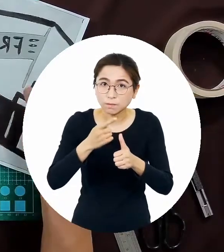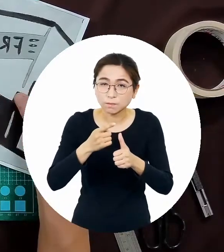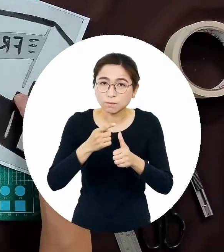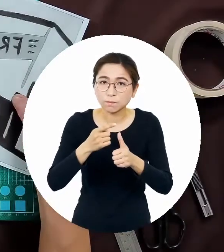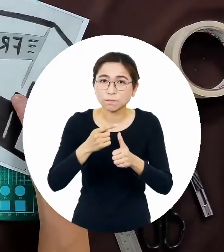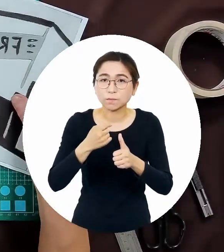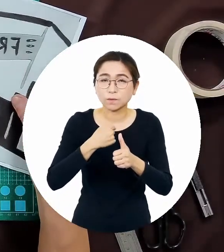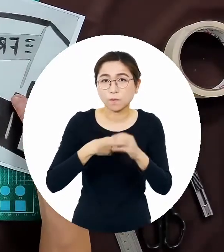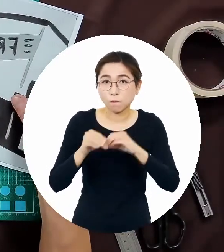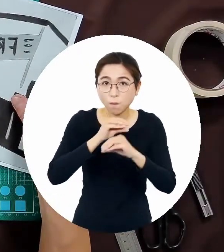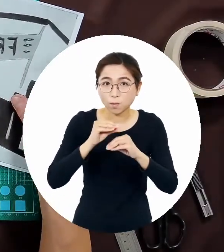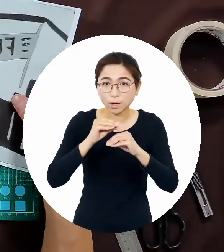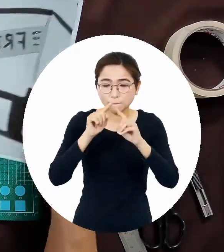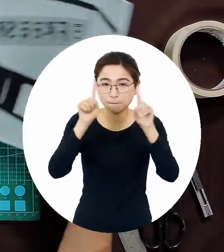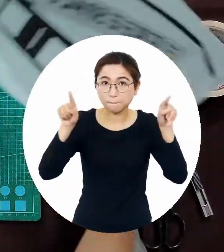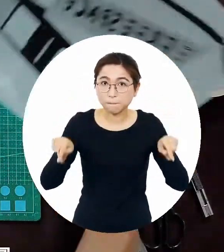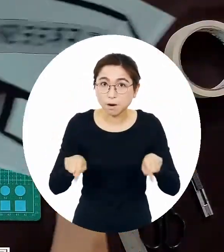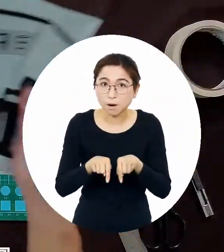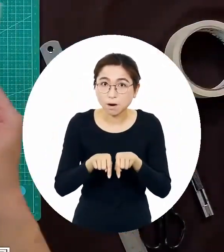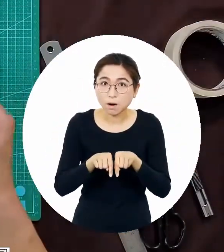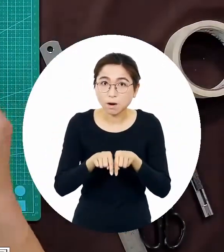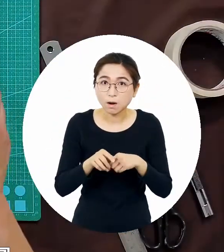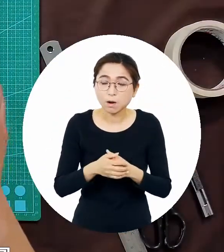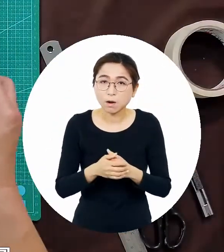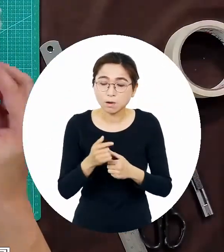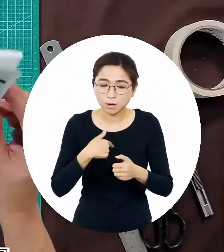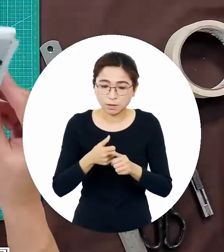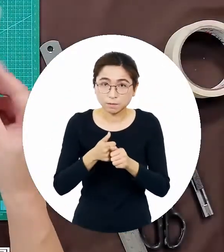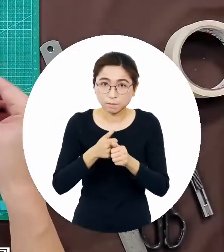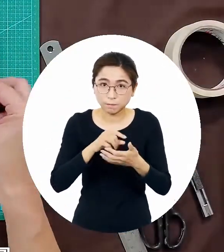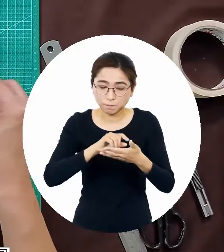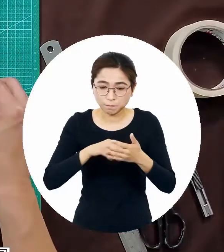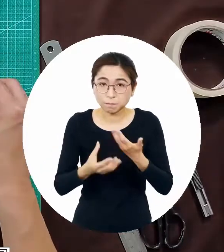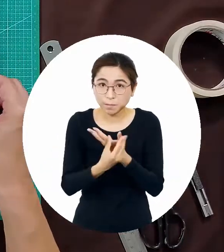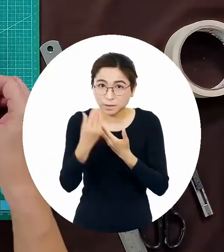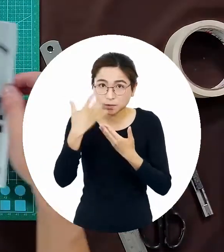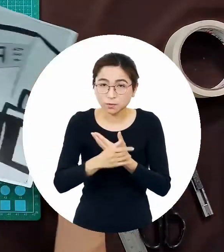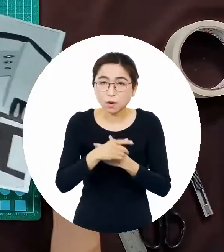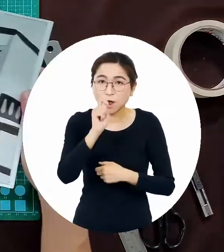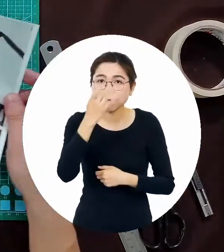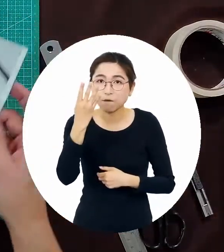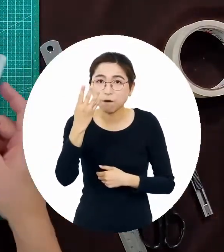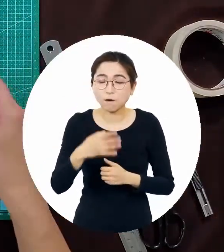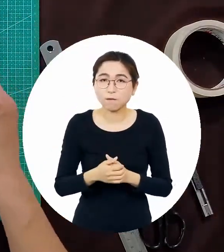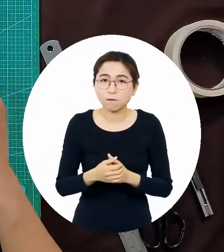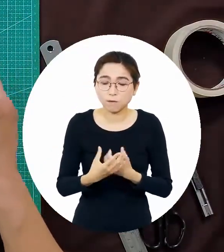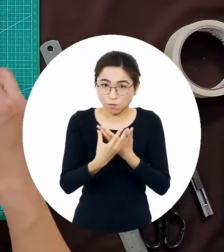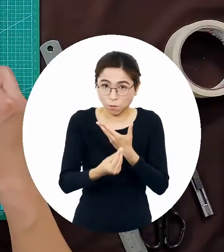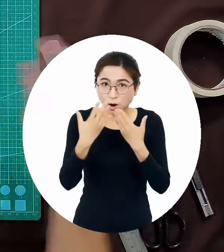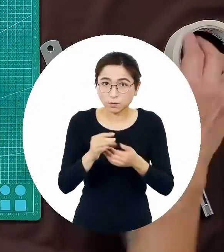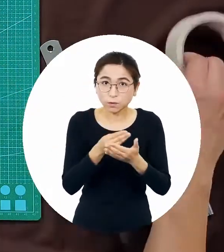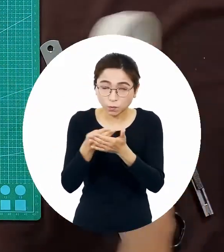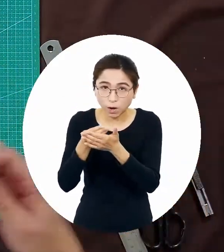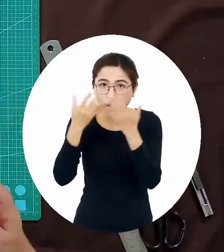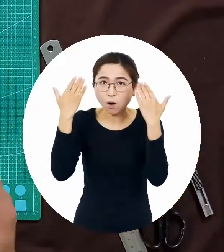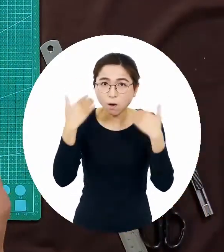塊模型板，咁我有圖啦 ，print 落嚟就 A4 size 嘅。 咁首先咧反咗印咗圖